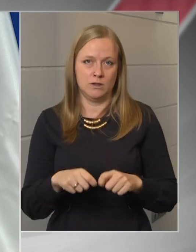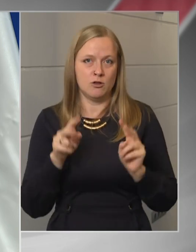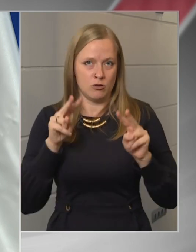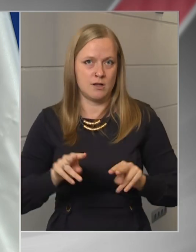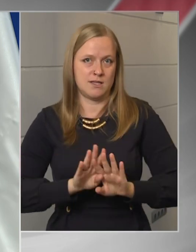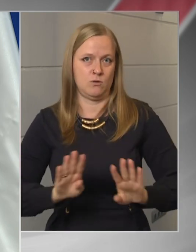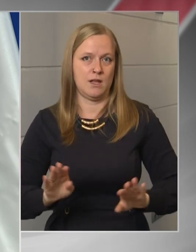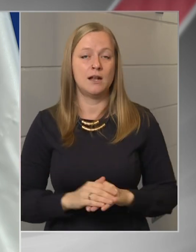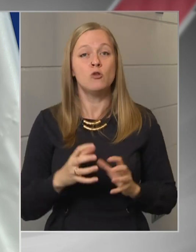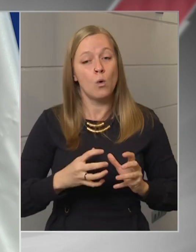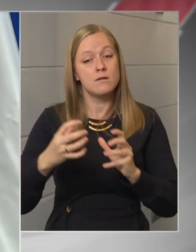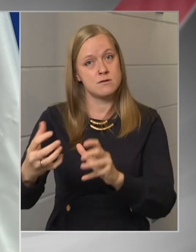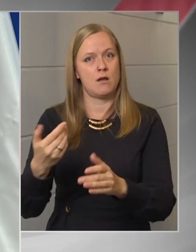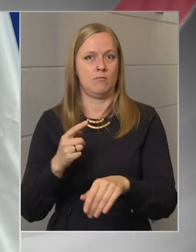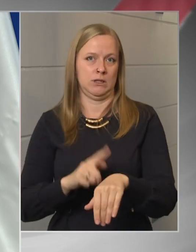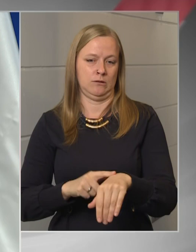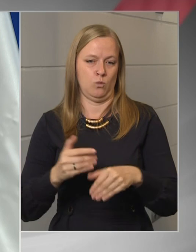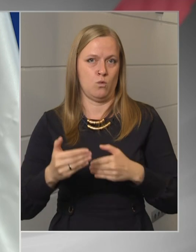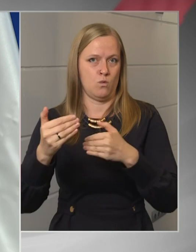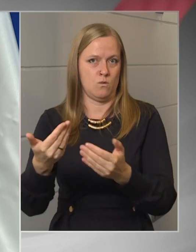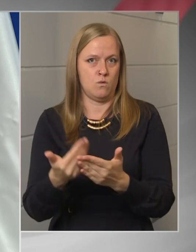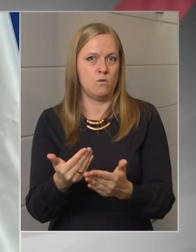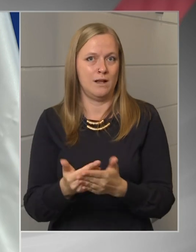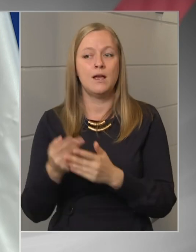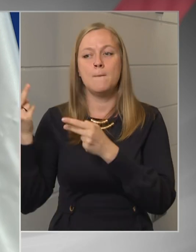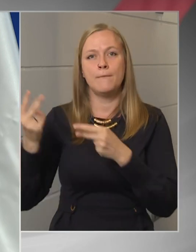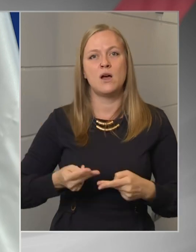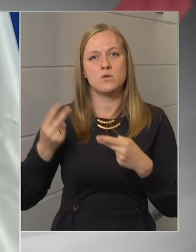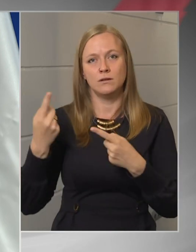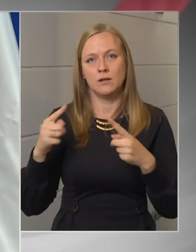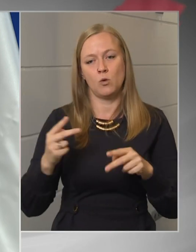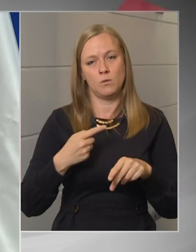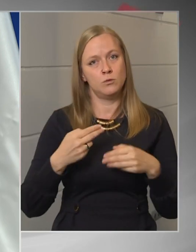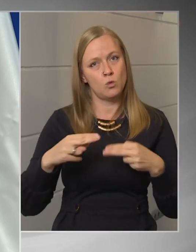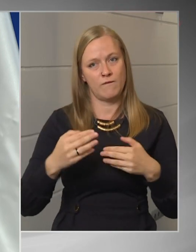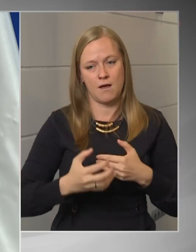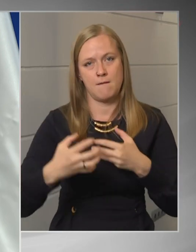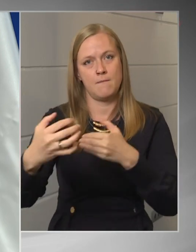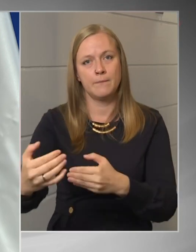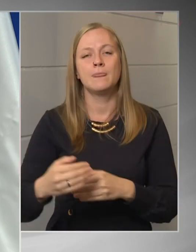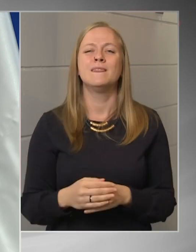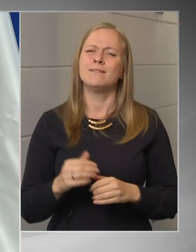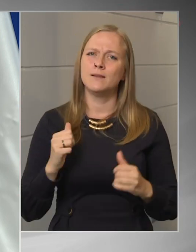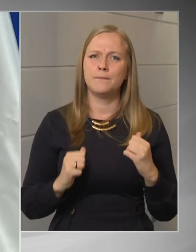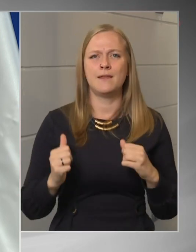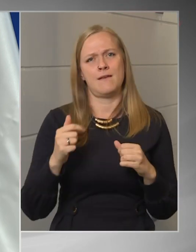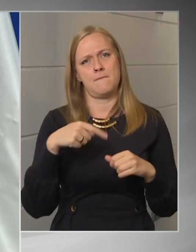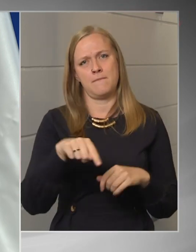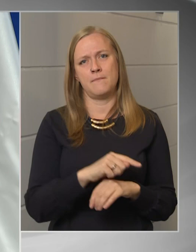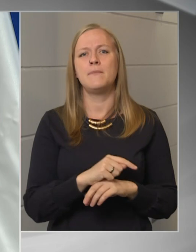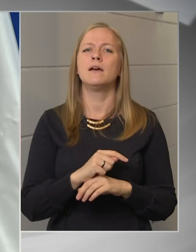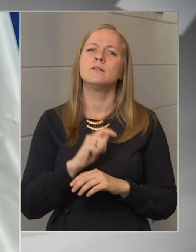hosszabbítsa meg a jelenleg fennálló behozatali tilalmat, kiméje meg ennek az öt országnak a